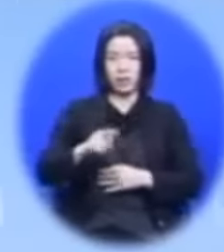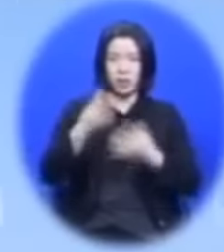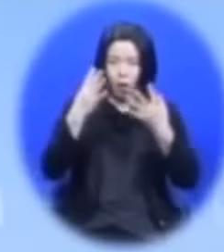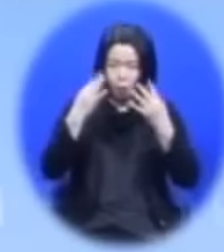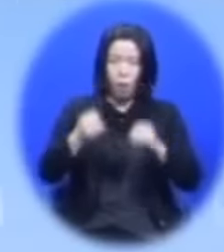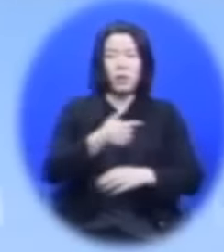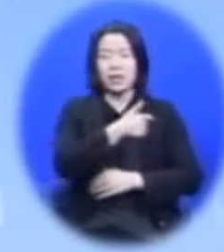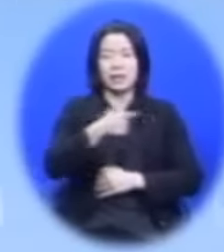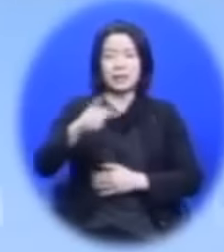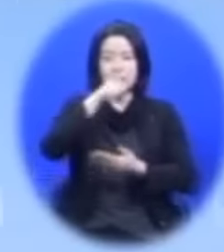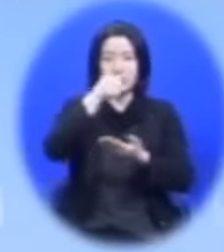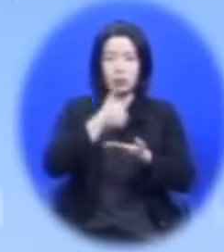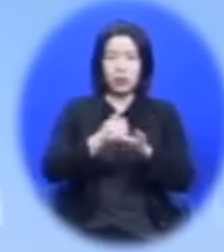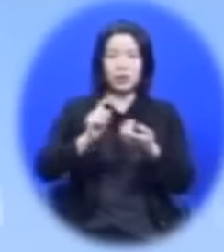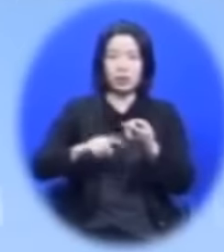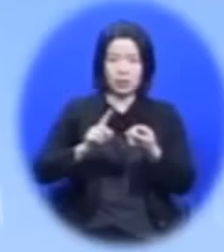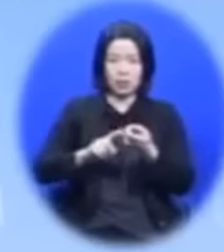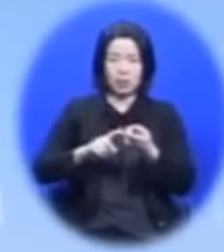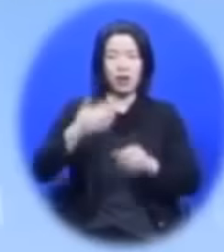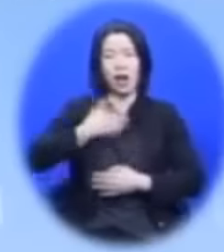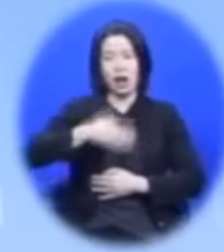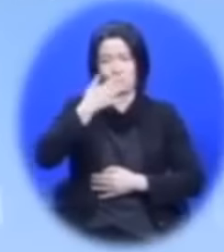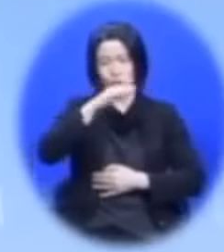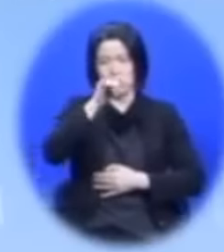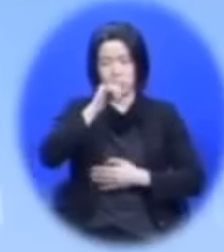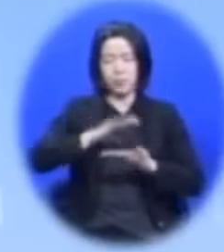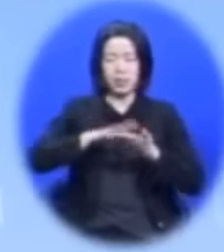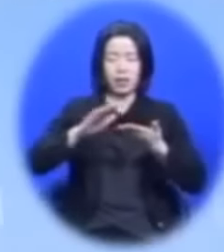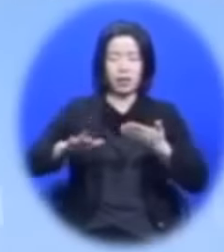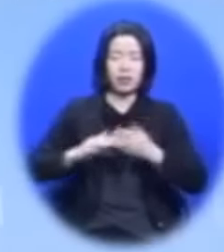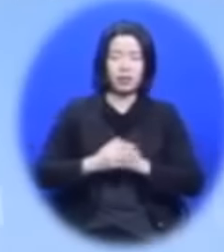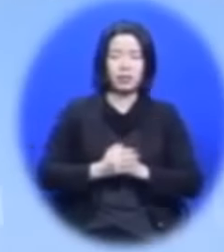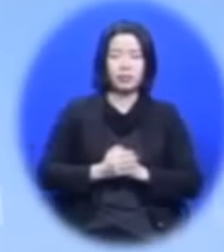얼마나 큰 죄라고 하는 것을 알게 됩니다.